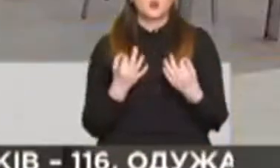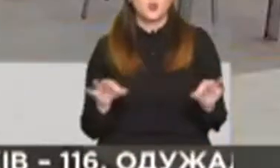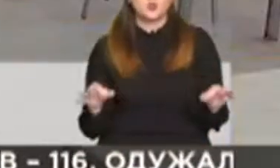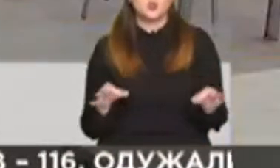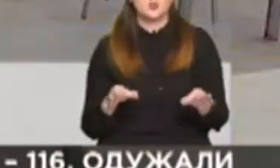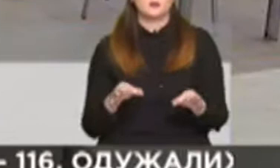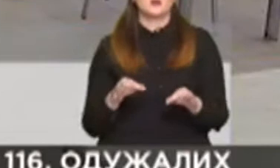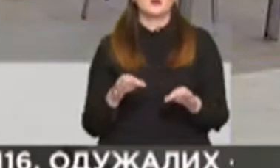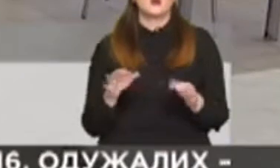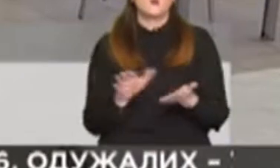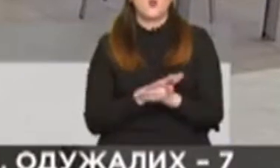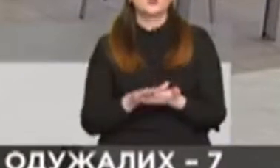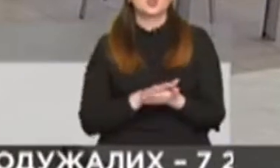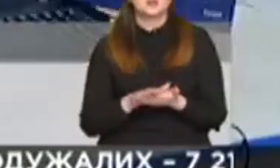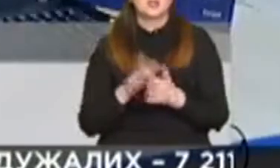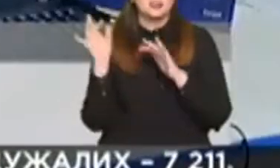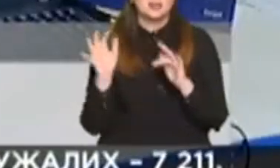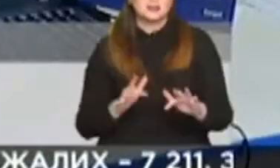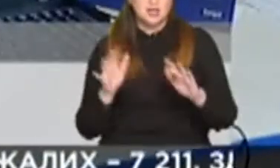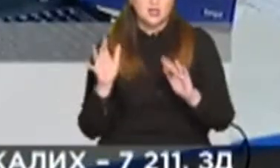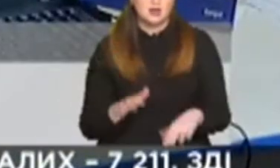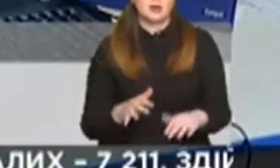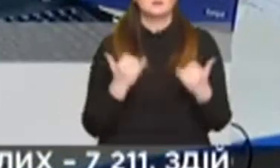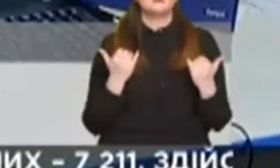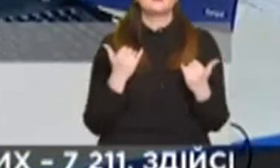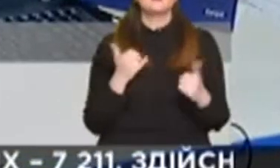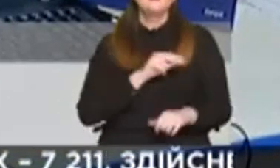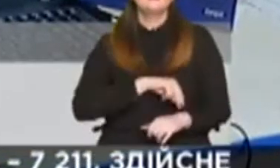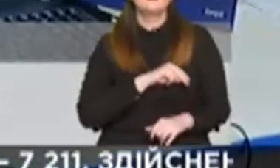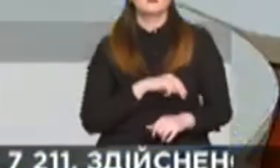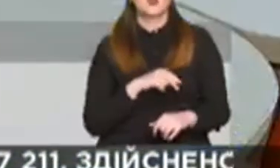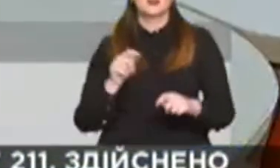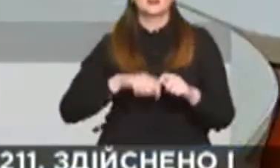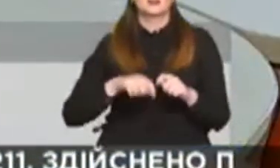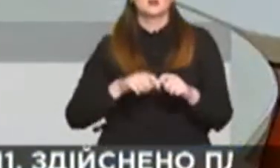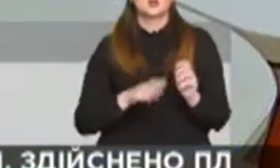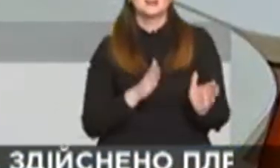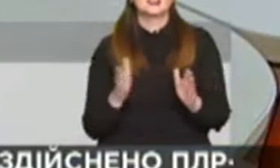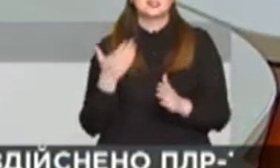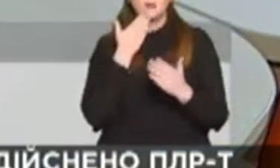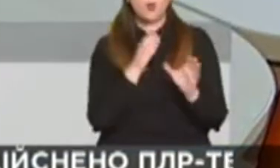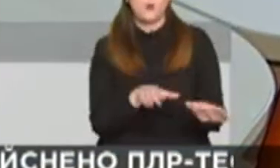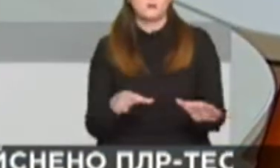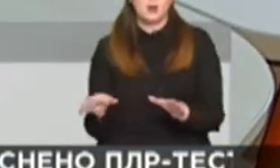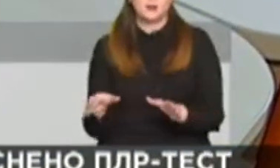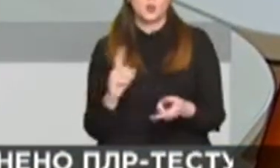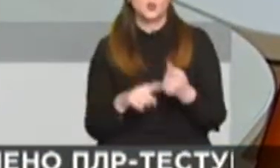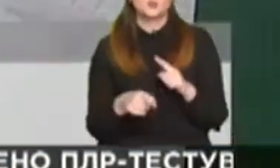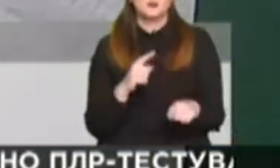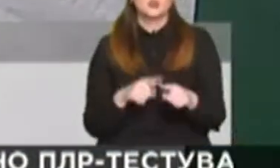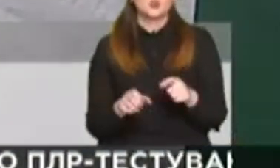до них, почистити сніг. Зараз працюємо над тестуванням систем опалення в зв'язку